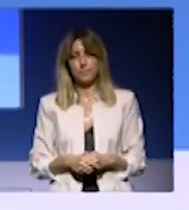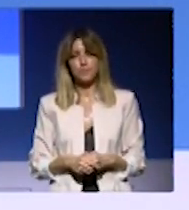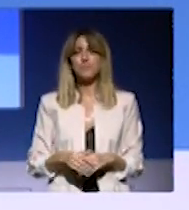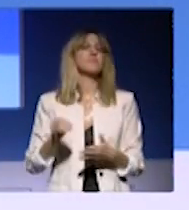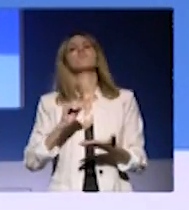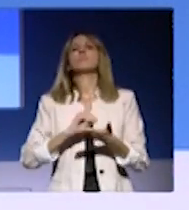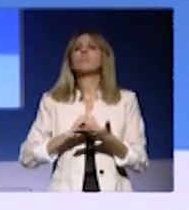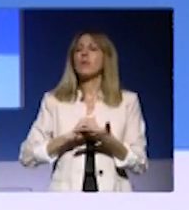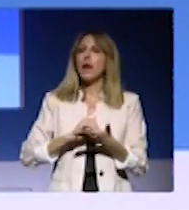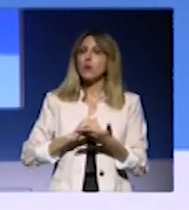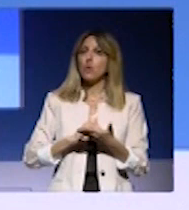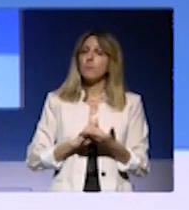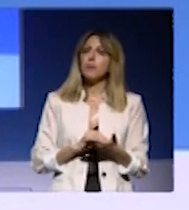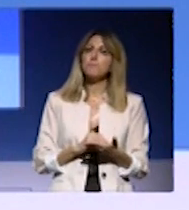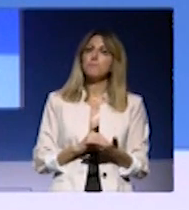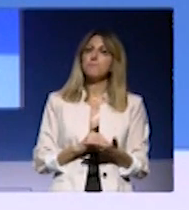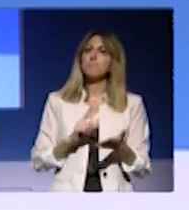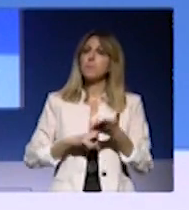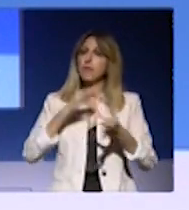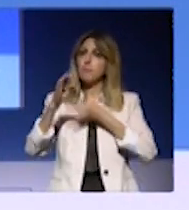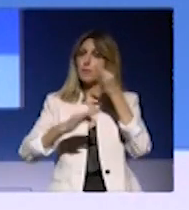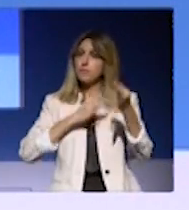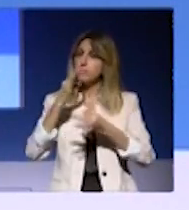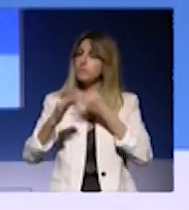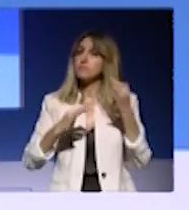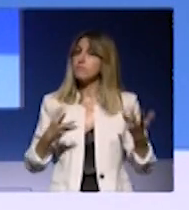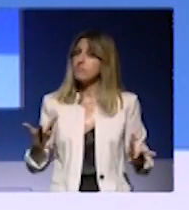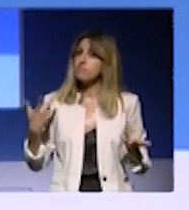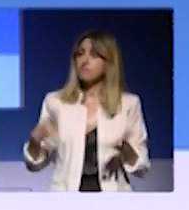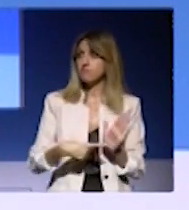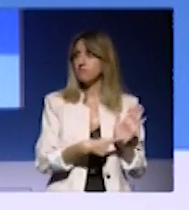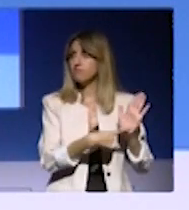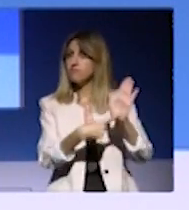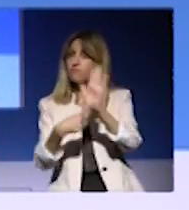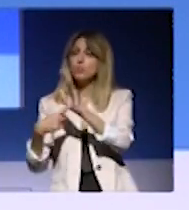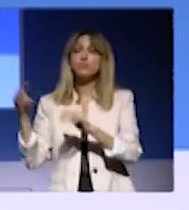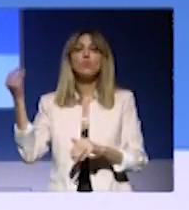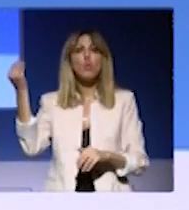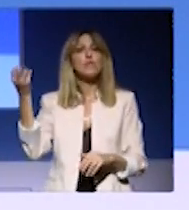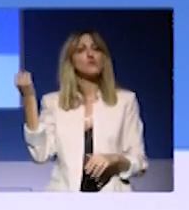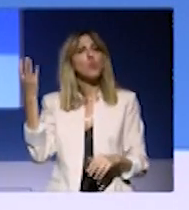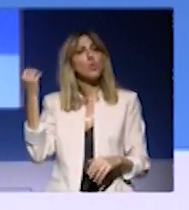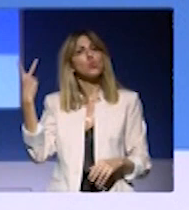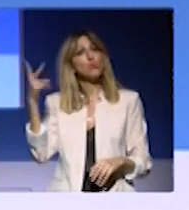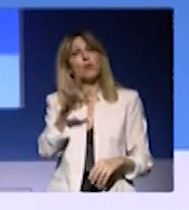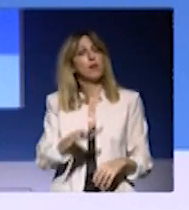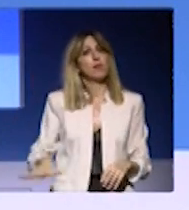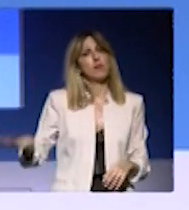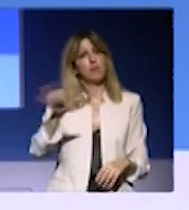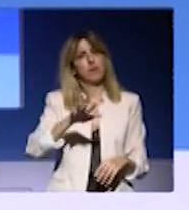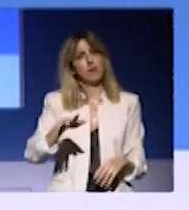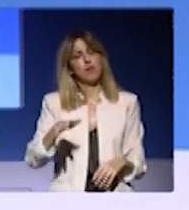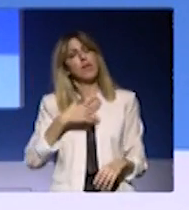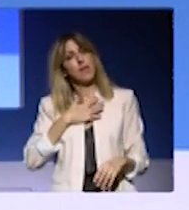επίσης και για την ανάδειξη του μεγάλου πολιτιστικού πλούτου της περιοχής και θέλω να